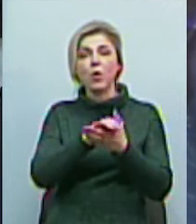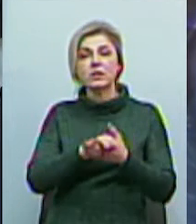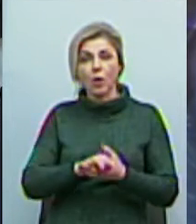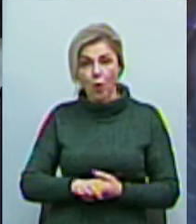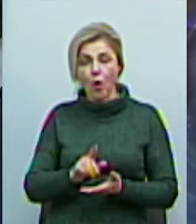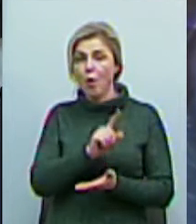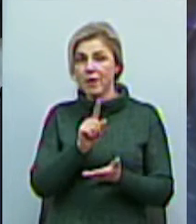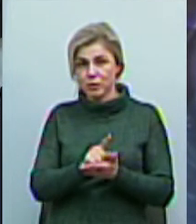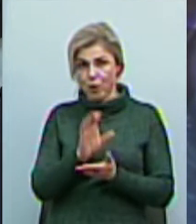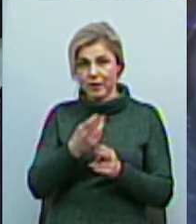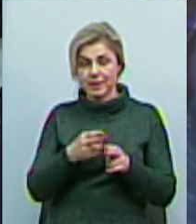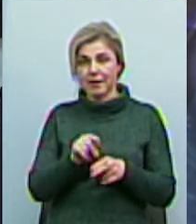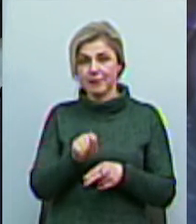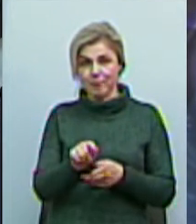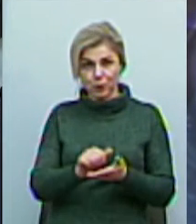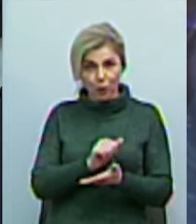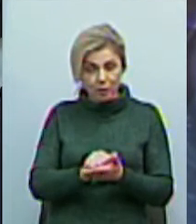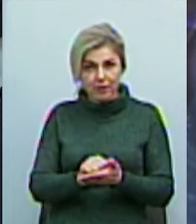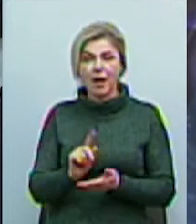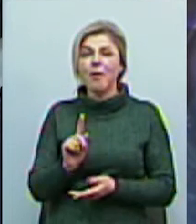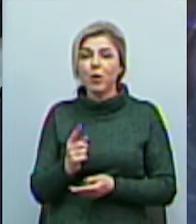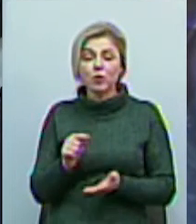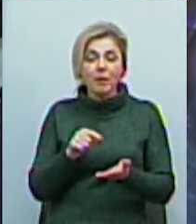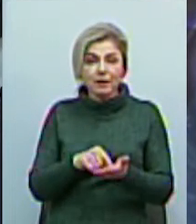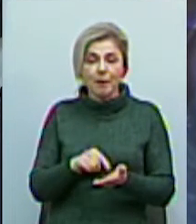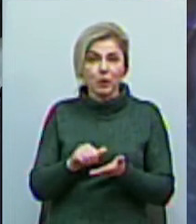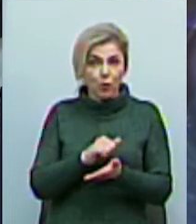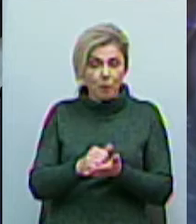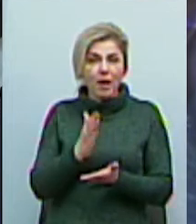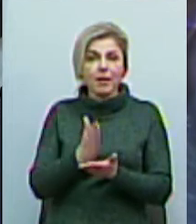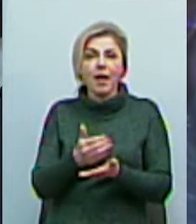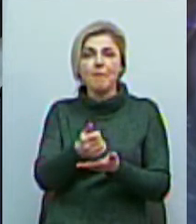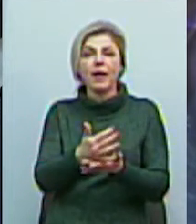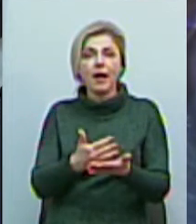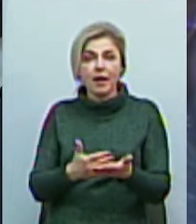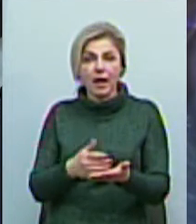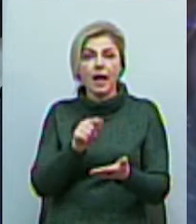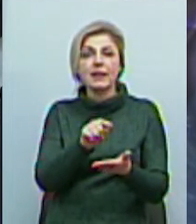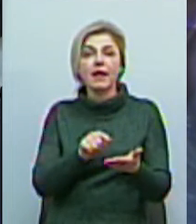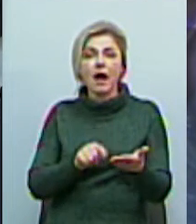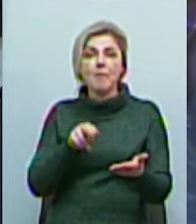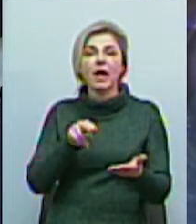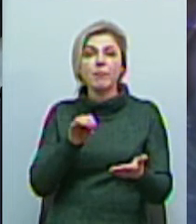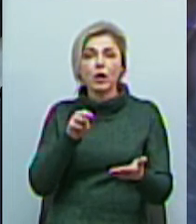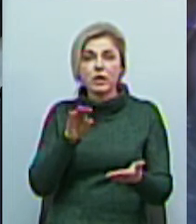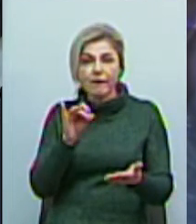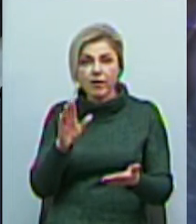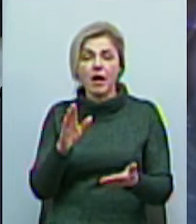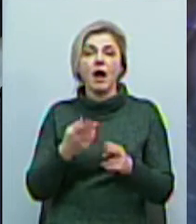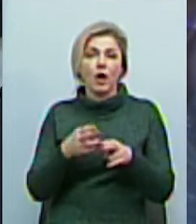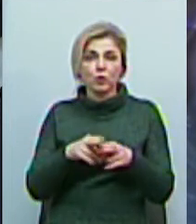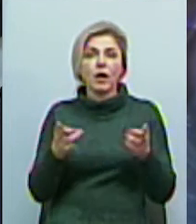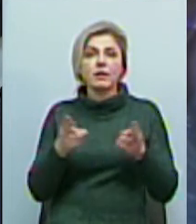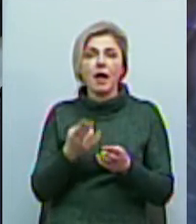з цим документом, тому що в цьому документі є перелік тих предметів, які потрібні для вступу до того чи іншого